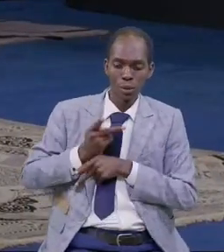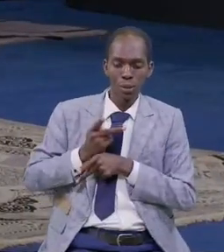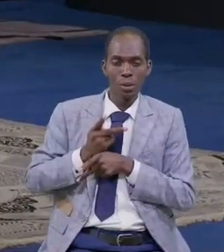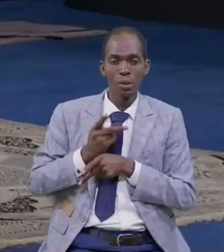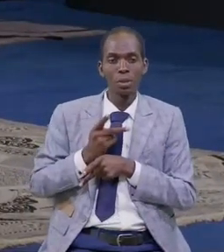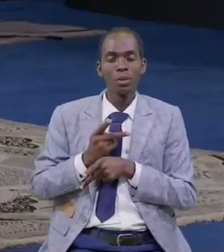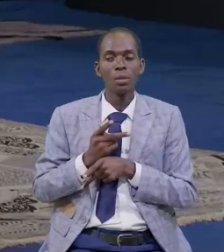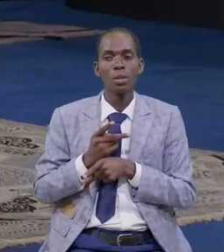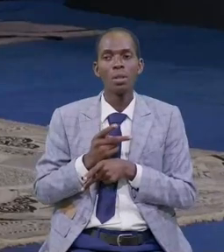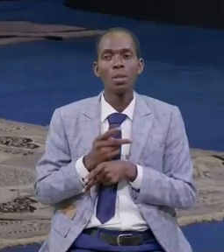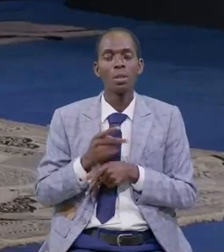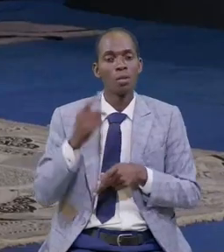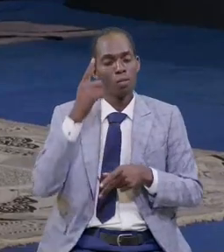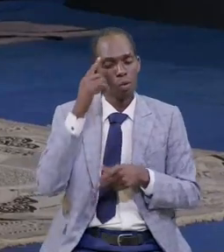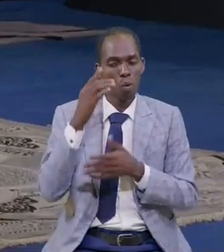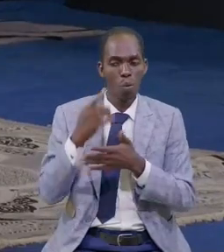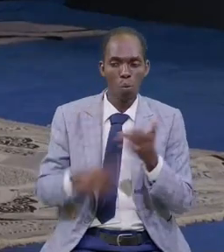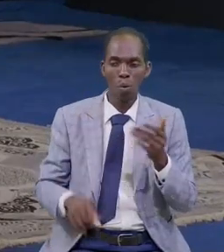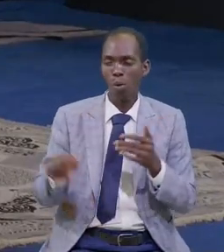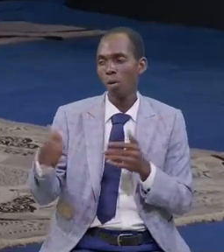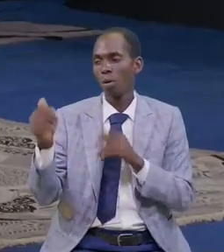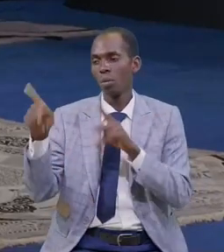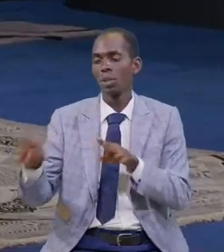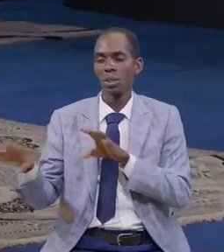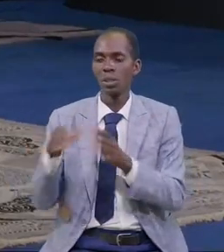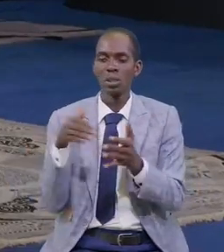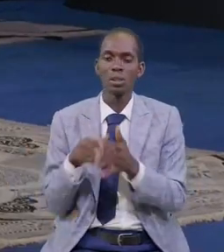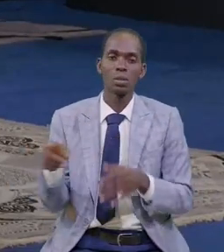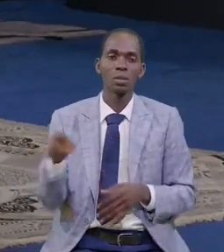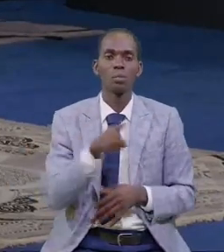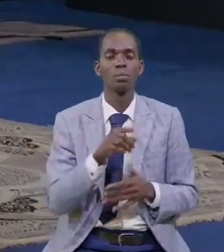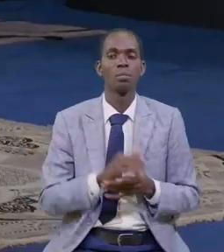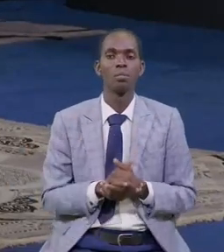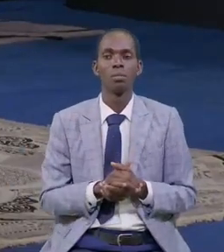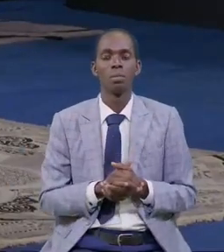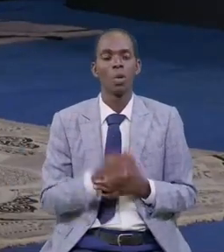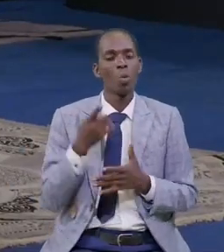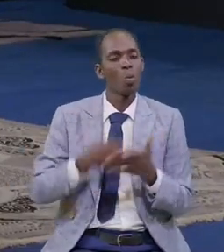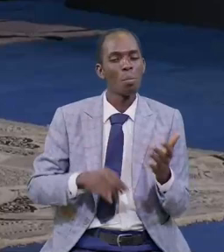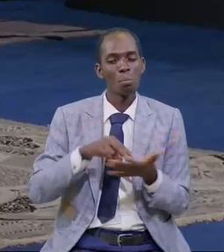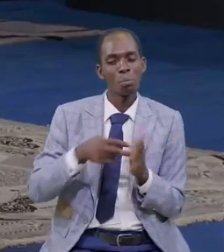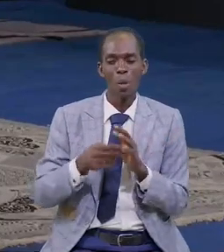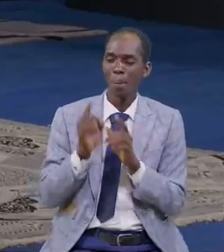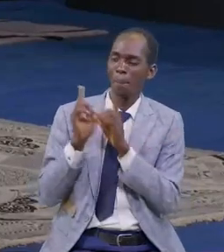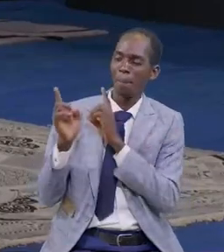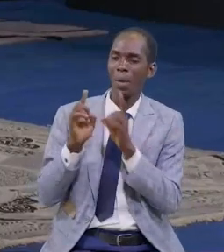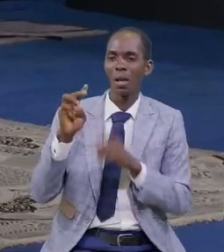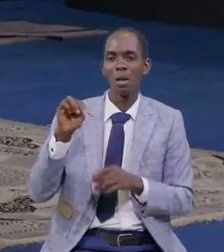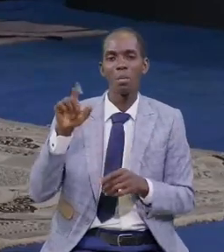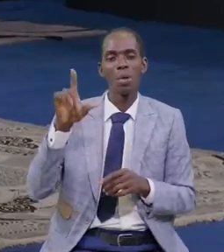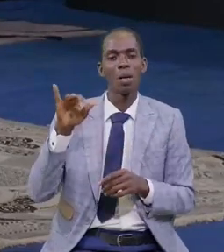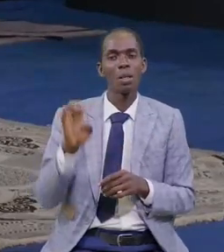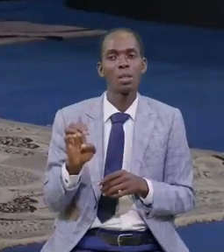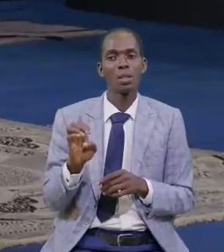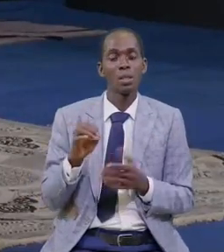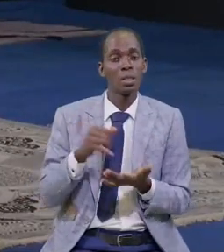vous la haine que les gens ont contre ceux qui les ont blessés qu'est-ce que la malice